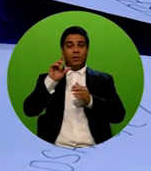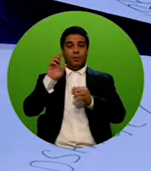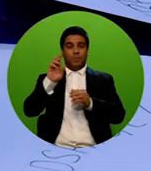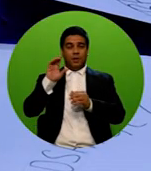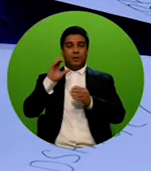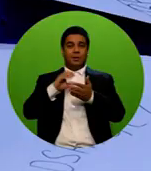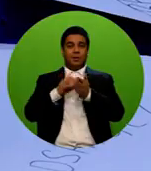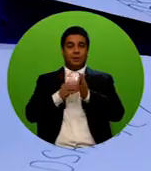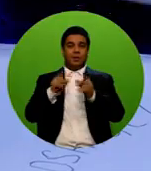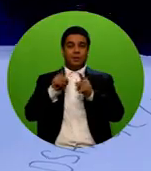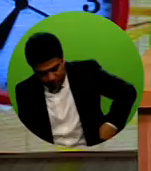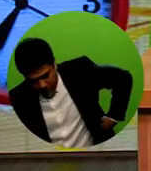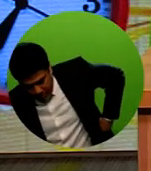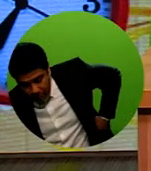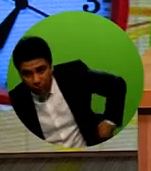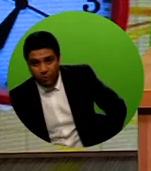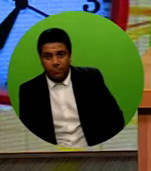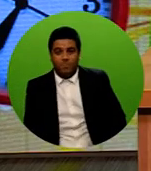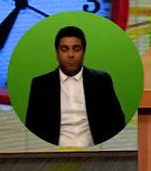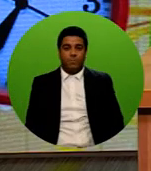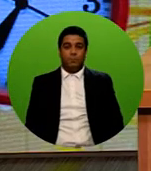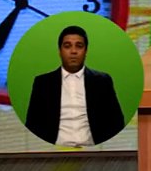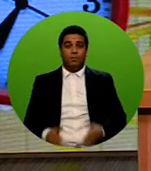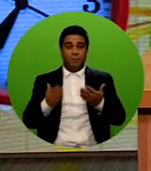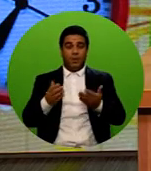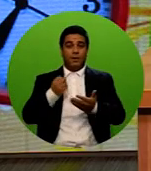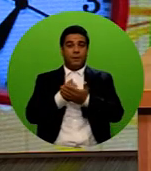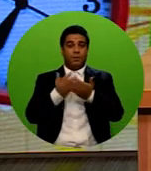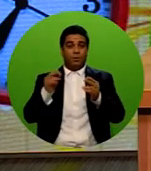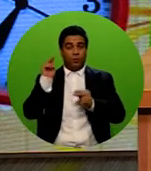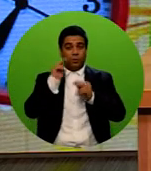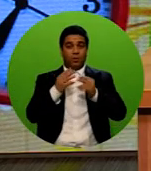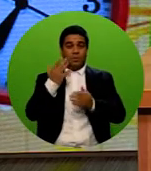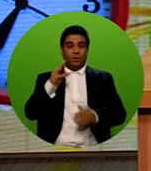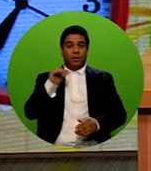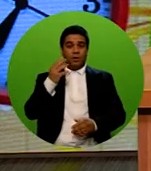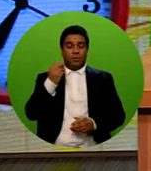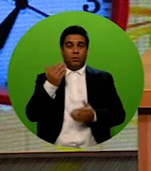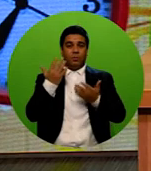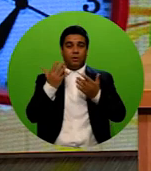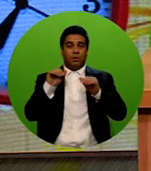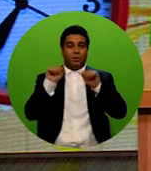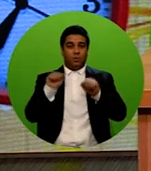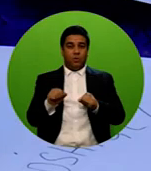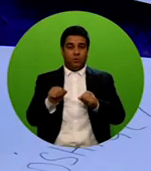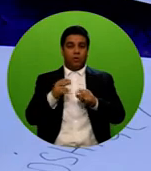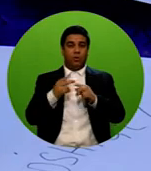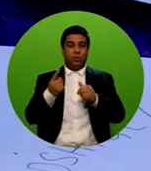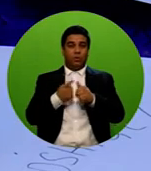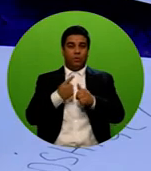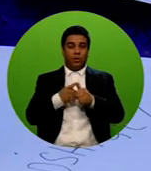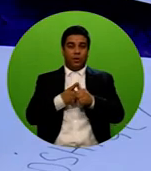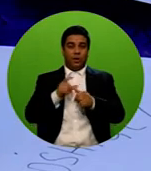deb yozib qo'yishingiz mumkin. Mana aziz o'quvchilar, 5 tashabbus, 5 imkoniyat deb